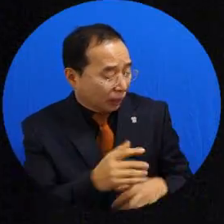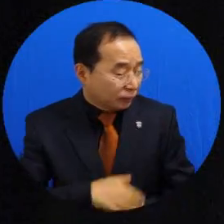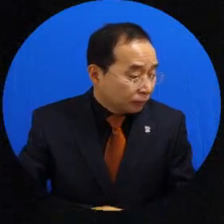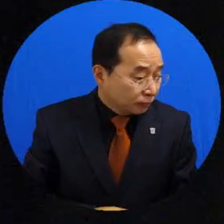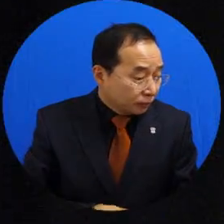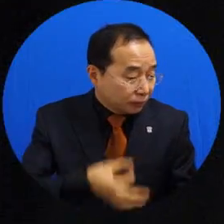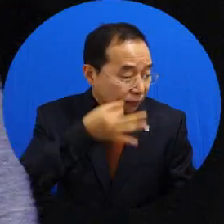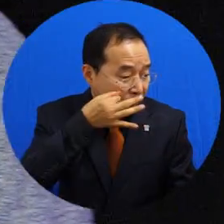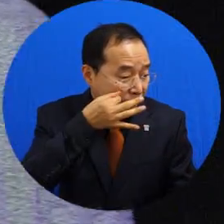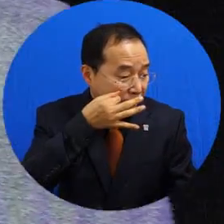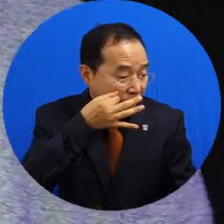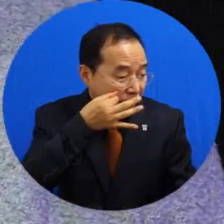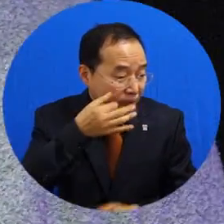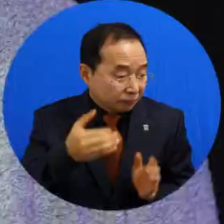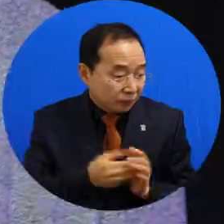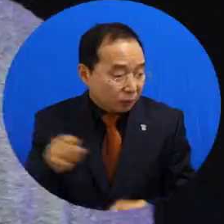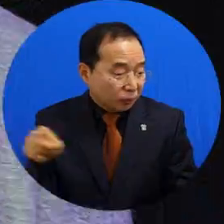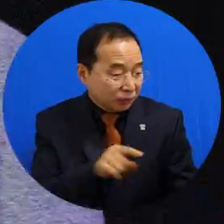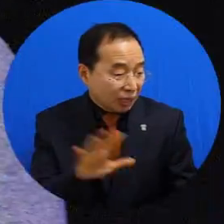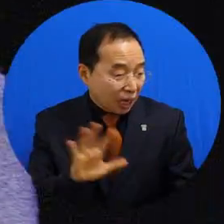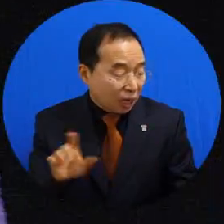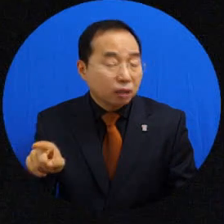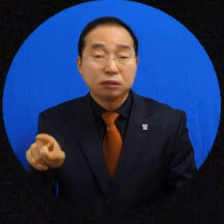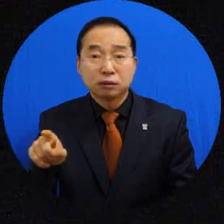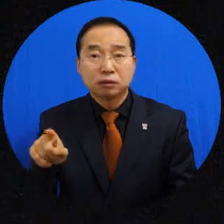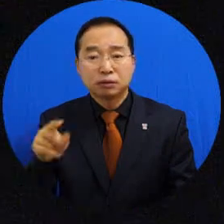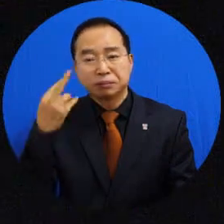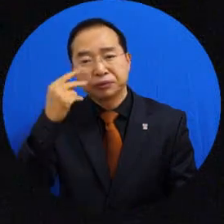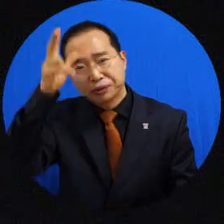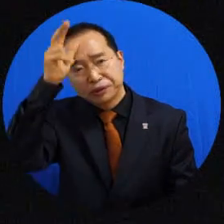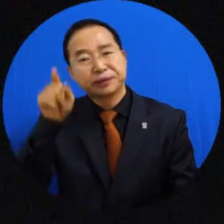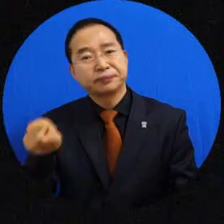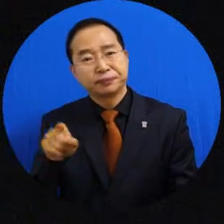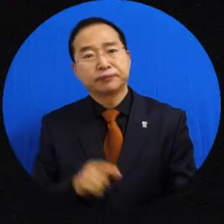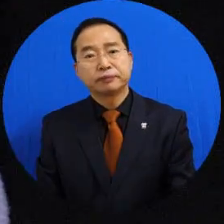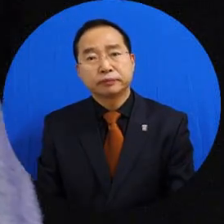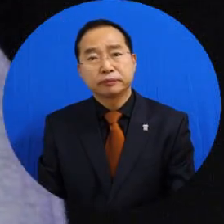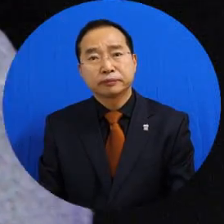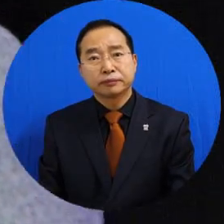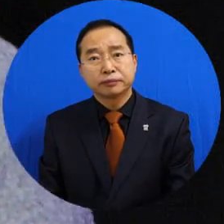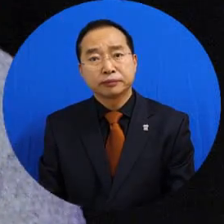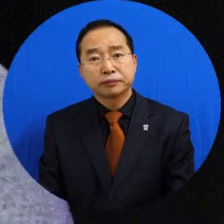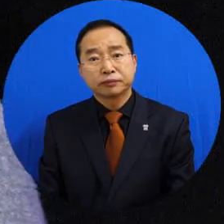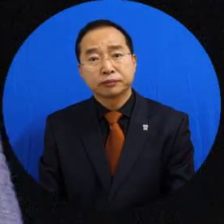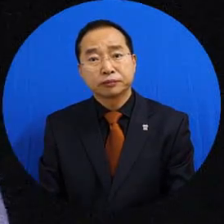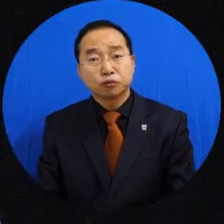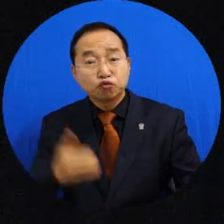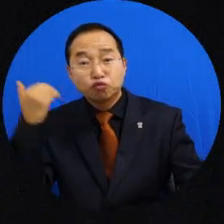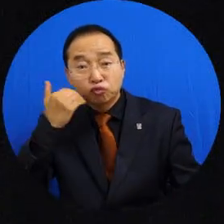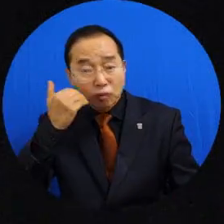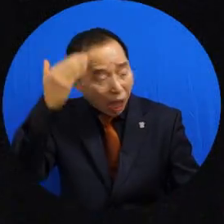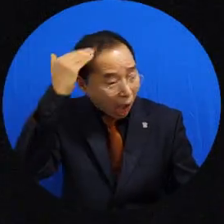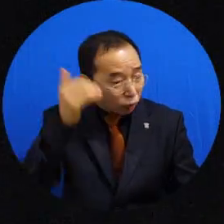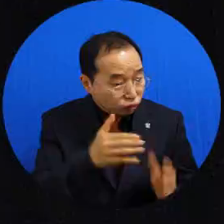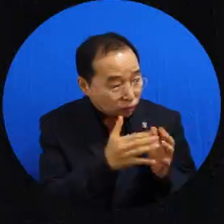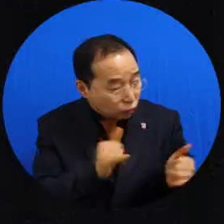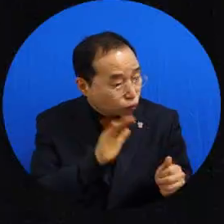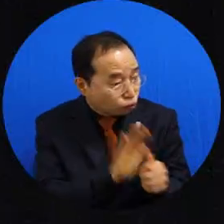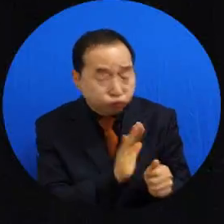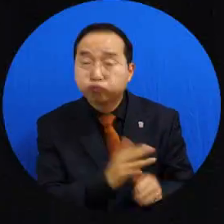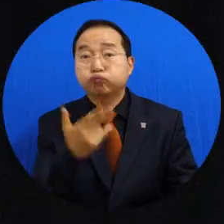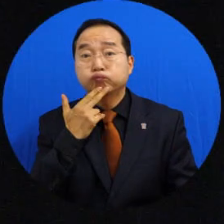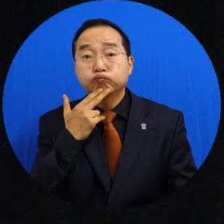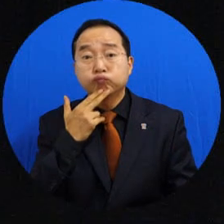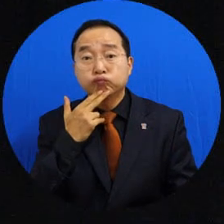사람들 서로 폭행하고 싸우고 그런 거는 버젓이 지켜보고 있었습니다. 아무도 한인들을 위해서